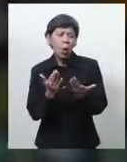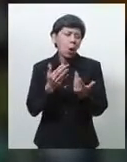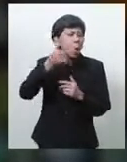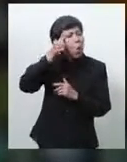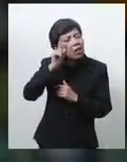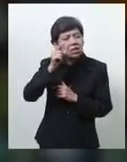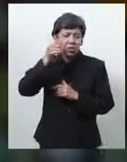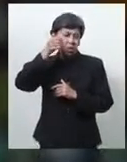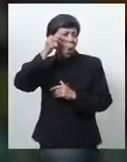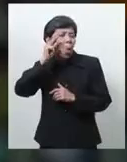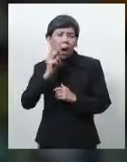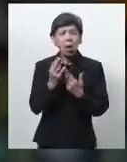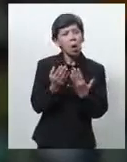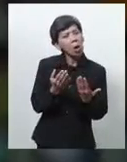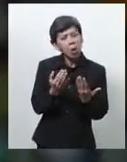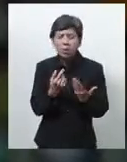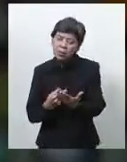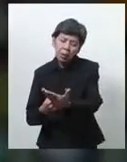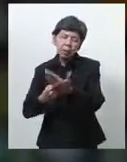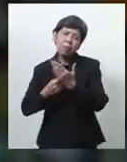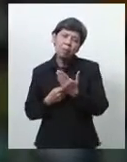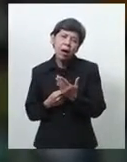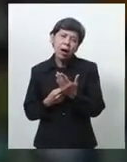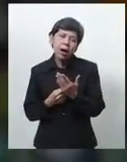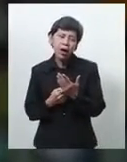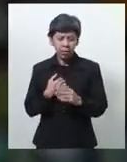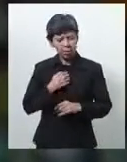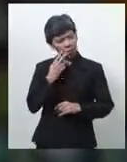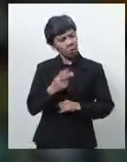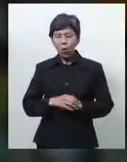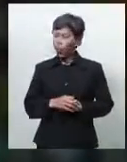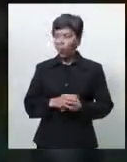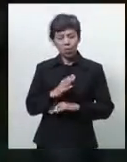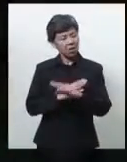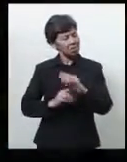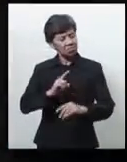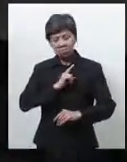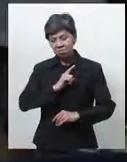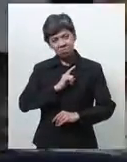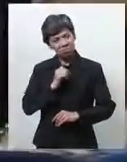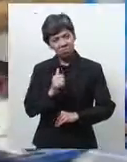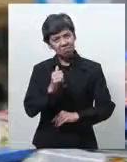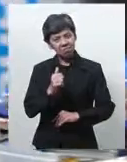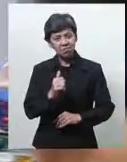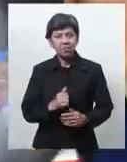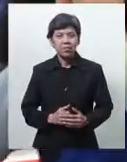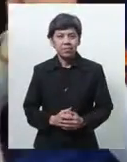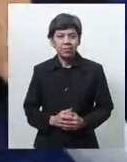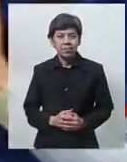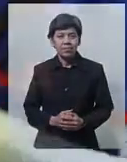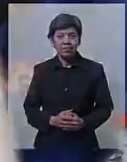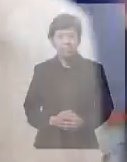ออีกสักวัน2วันเขาถึงจะเสนองานให้ผมซึ่งตรงนี้ผมชอบเพราะตรงนี้